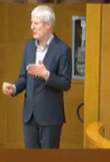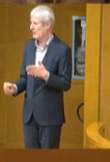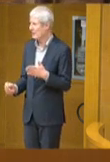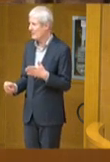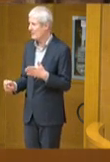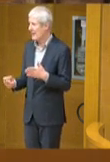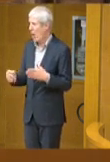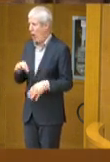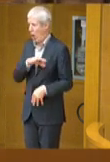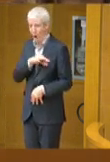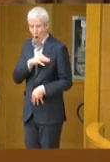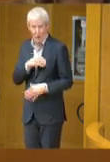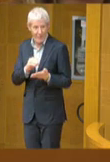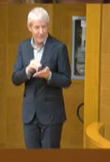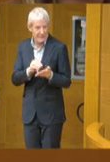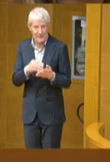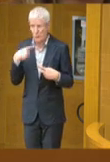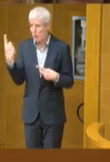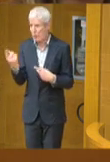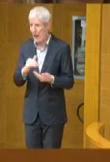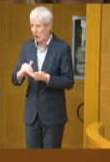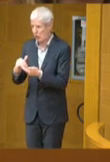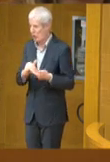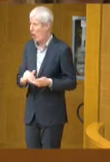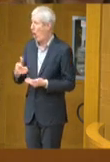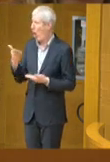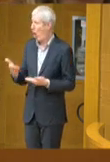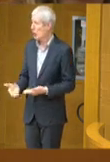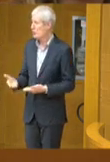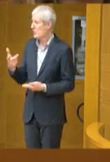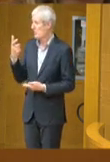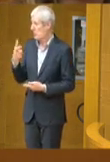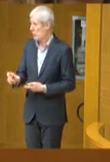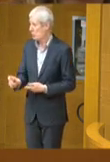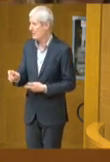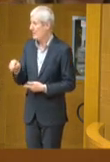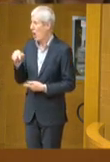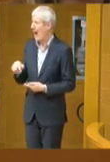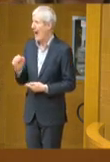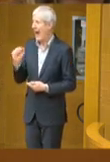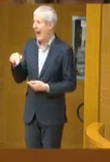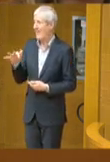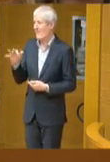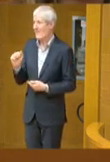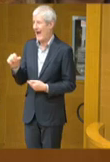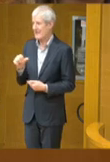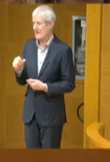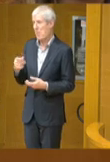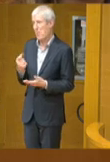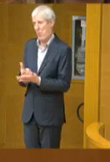gli onorevoli presenti, i colleghi delle altre associazioni. Oggi perché dal punto di vista ANFAS è una giornata